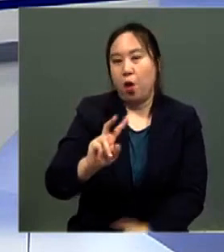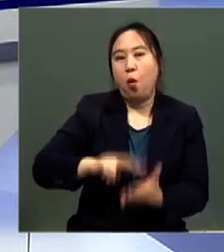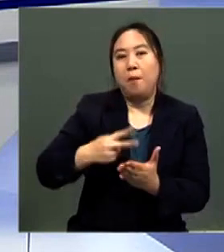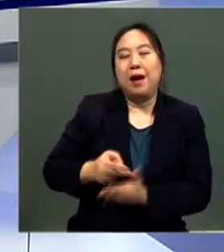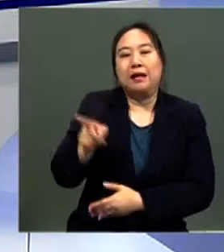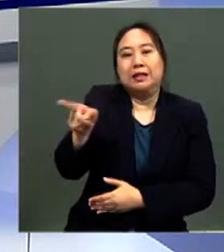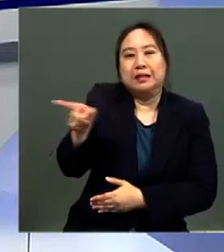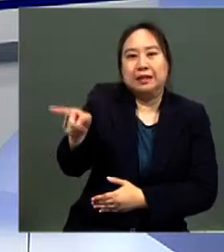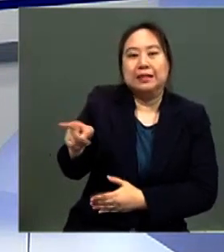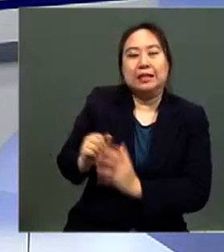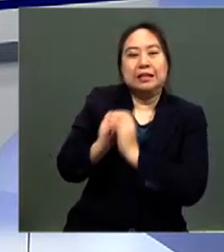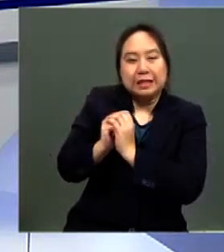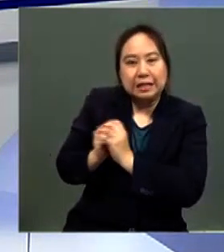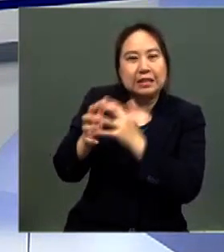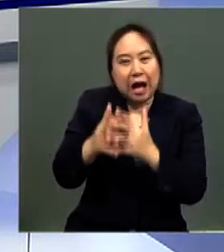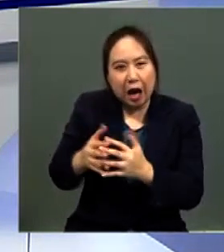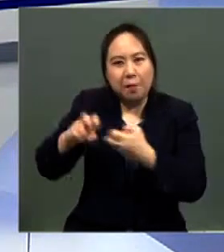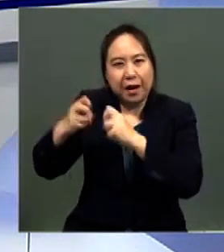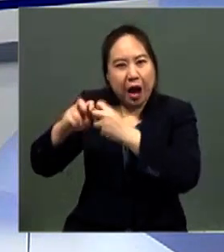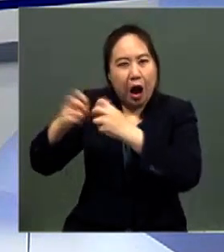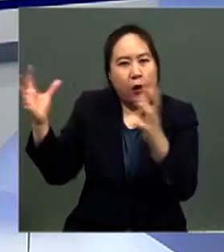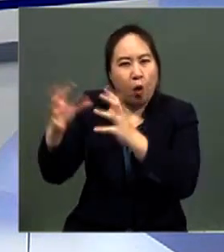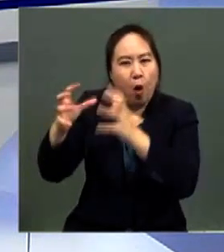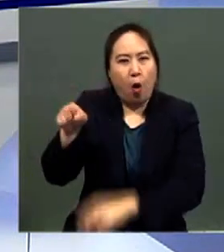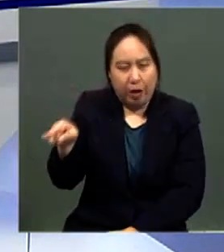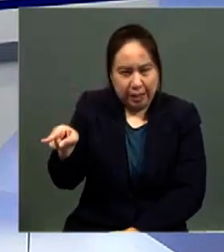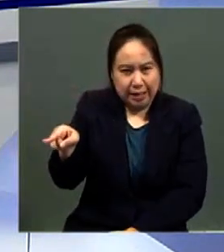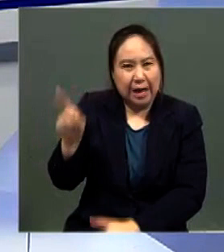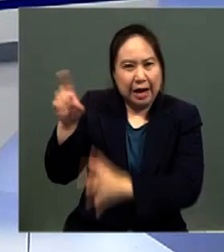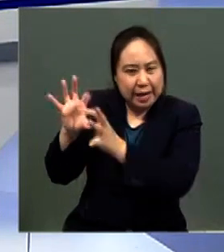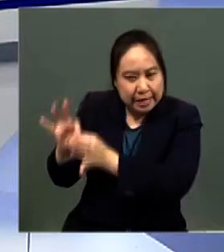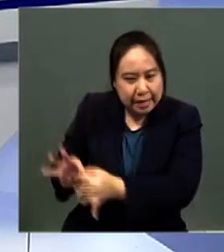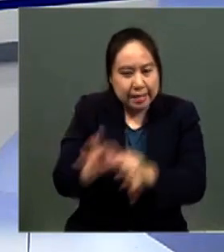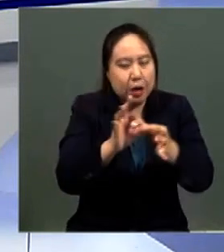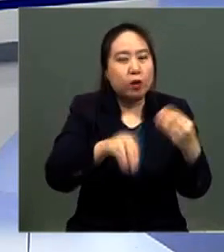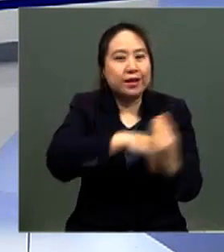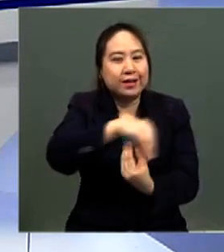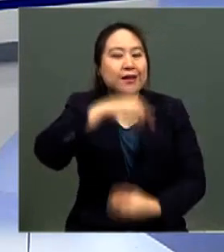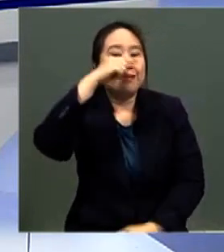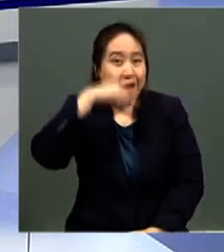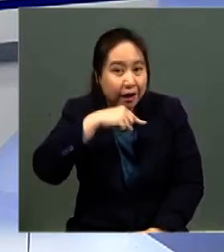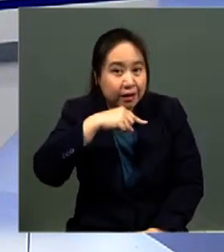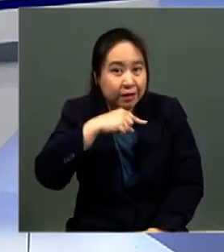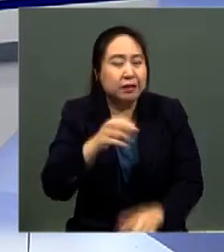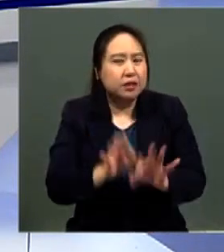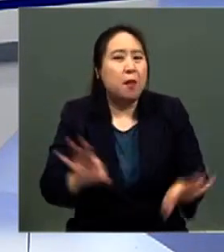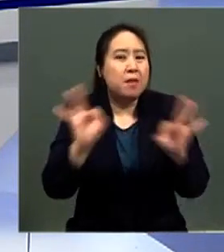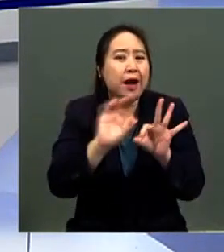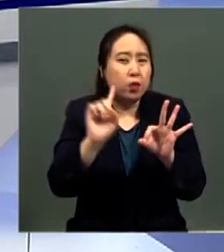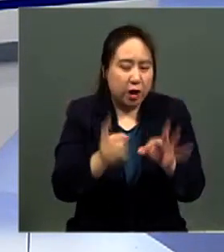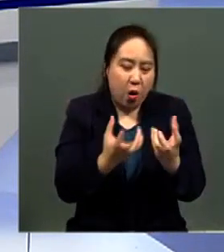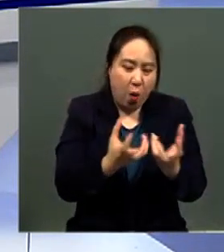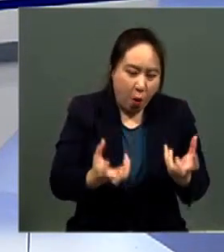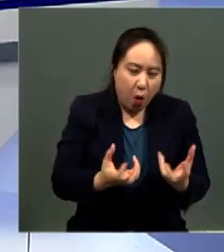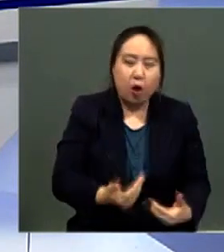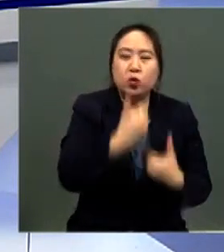ระหว่างสหรัฐกับจีนเรารายงานกันมาตลอดนะคะว่าปัจจัยนี้เนี่ยมันกระทบกับเศรษฐกิจในบ้านเราโดยเฉพาะการส่งออกขยายตัว